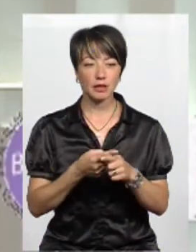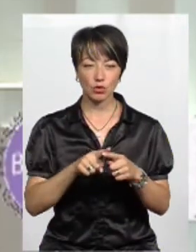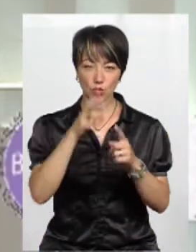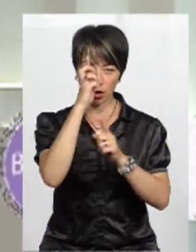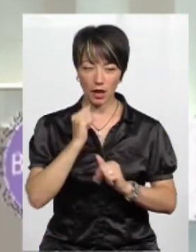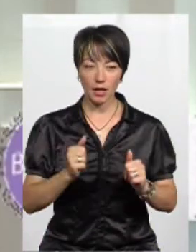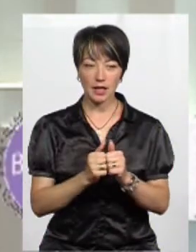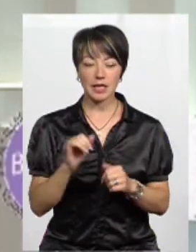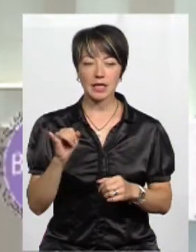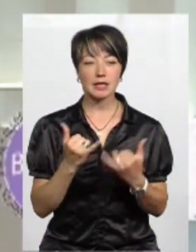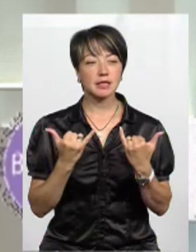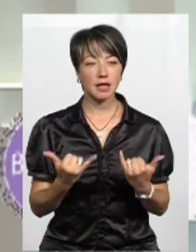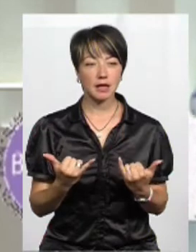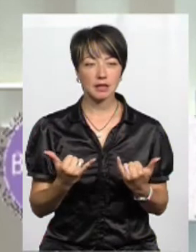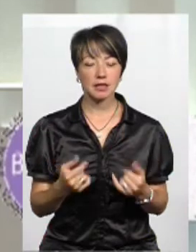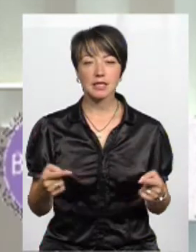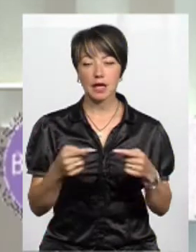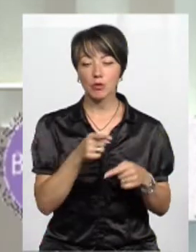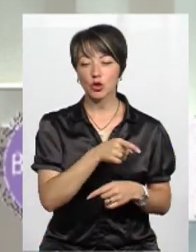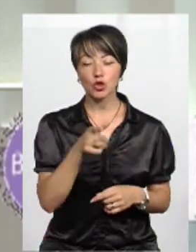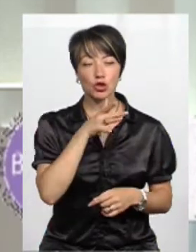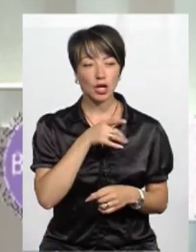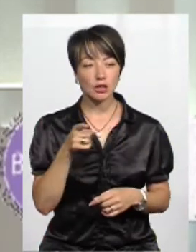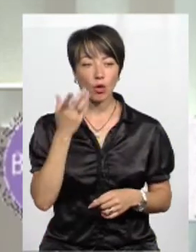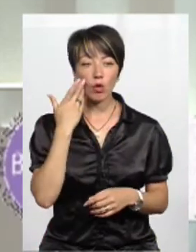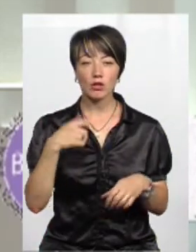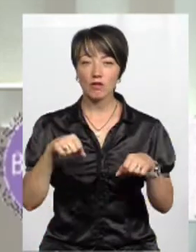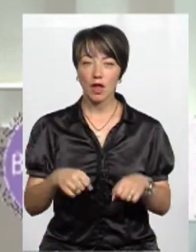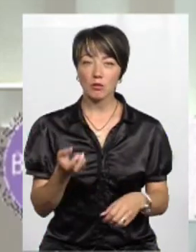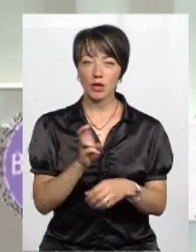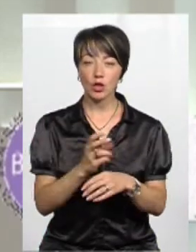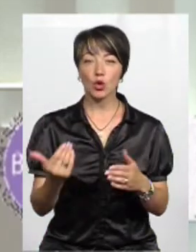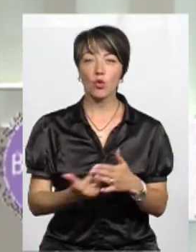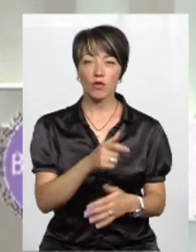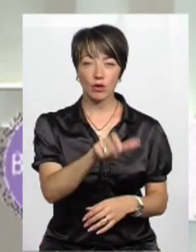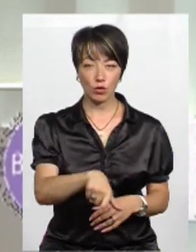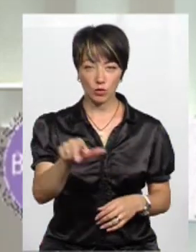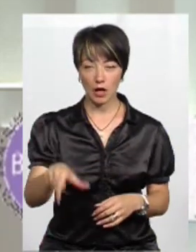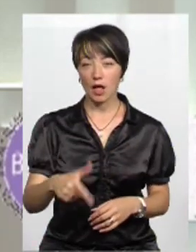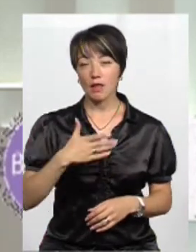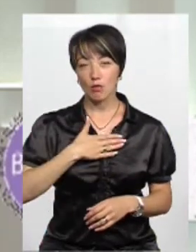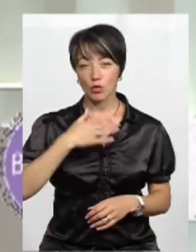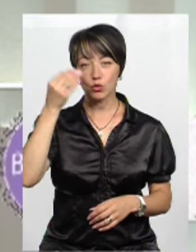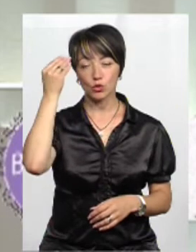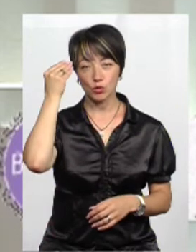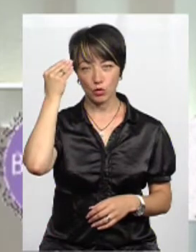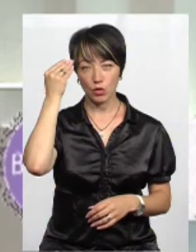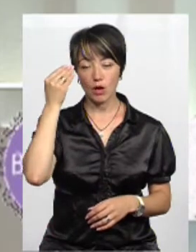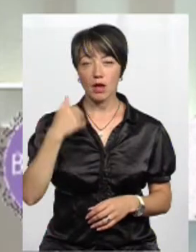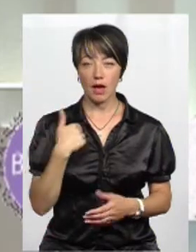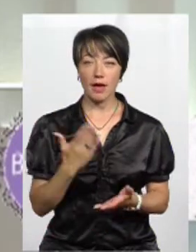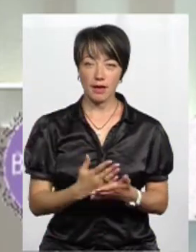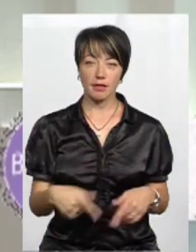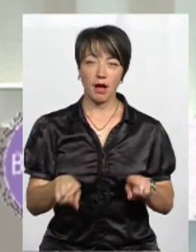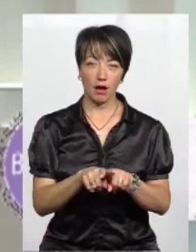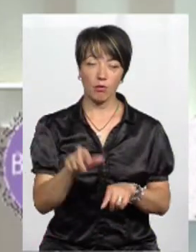країну. І зараз саме той час, коли до влади мають прийти нові обличчя. І, на мою думку, я є